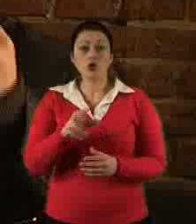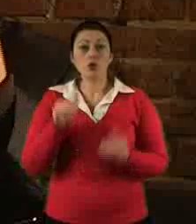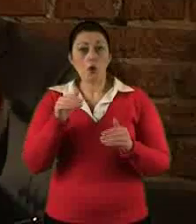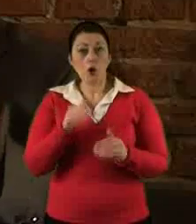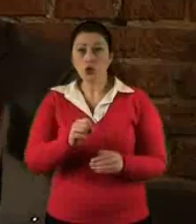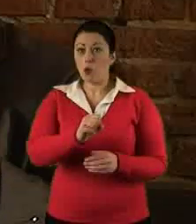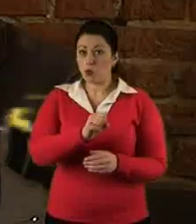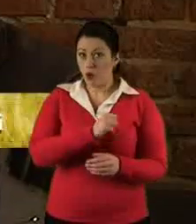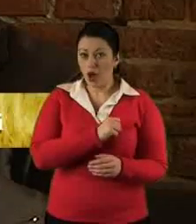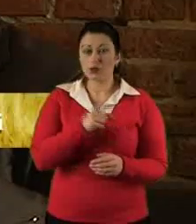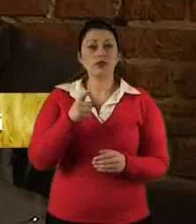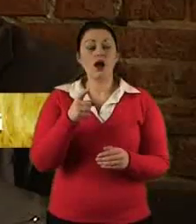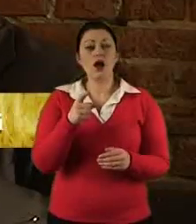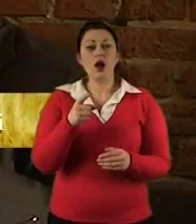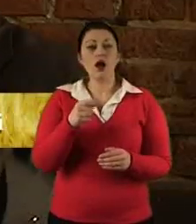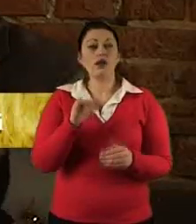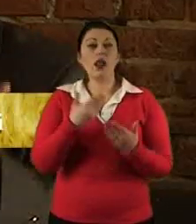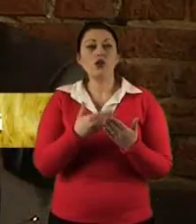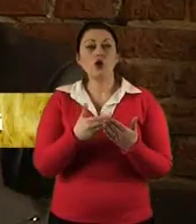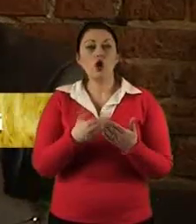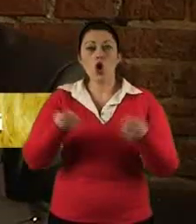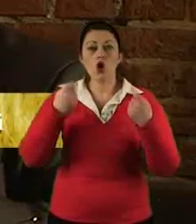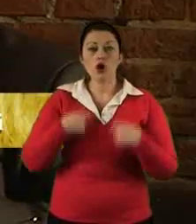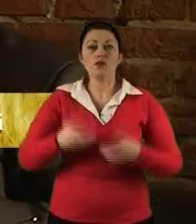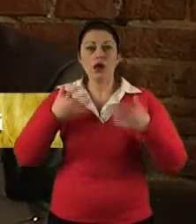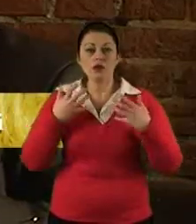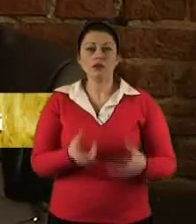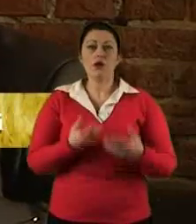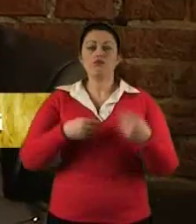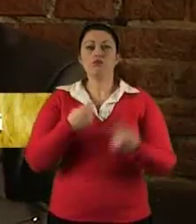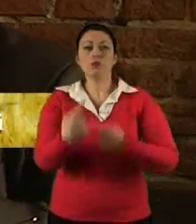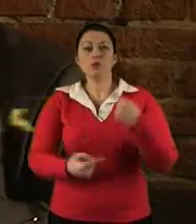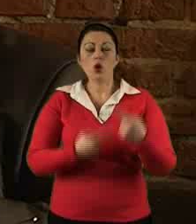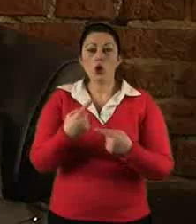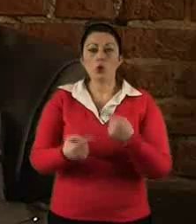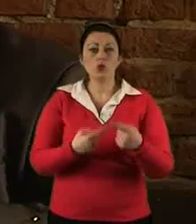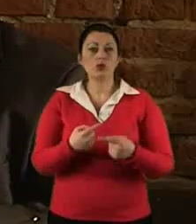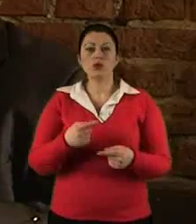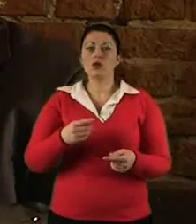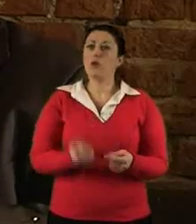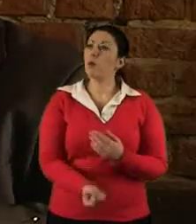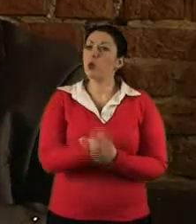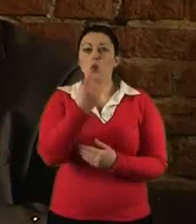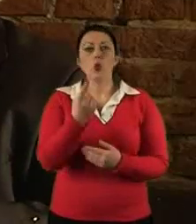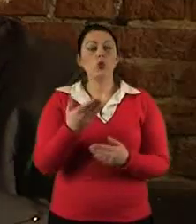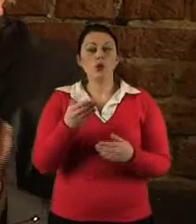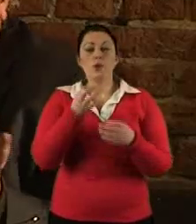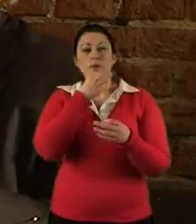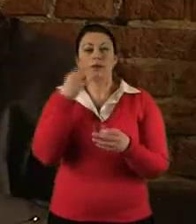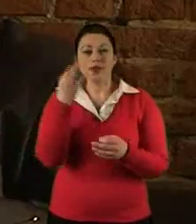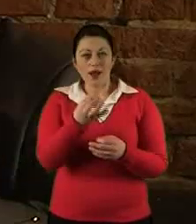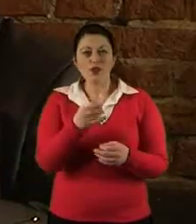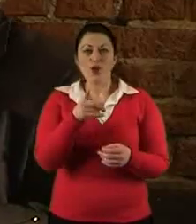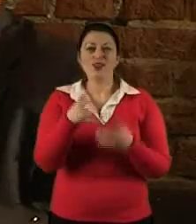Czy to się może opłacać i dlaczego rolnicy podejmują, z jakich powodów tego typu produkcję?